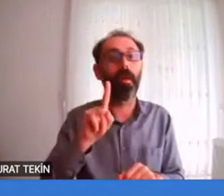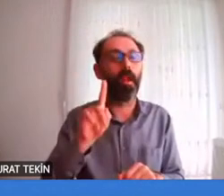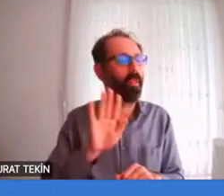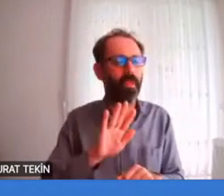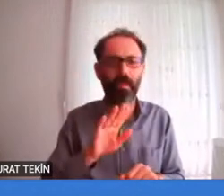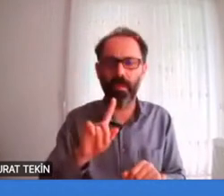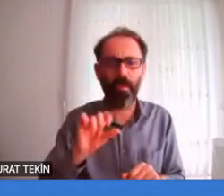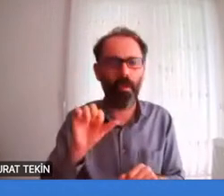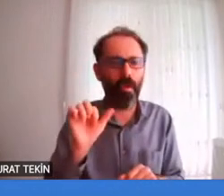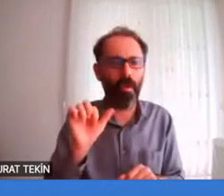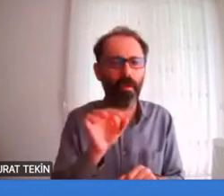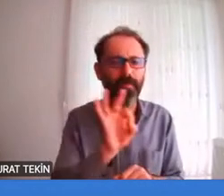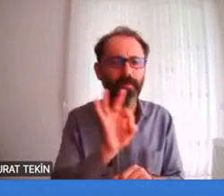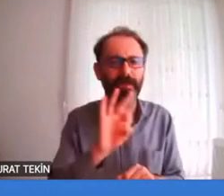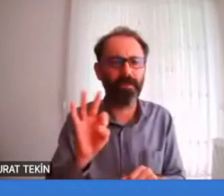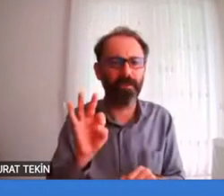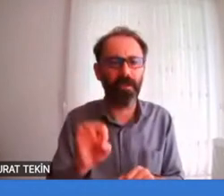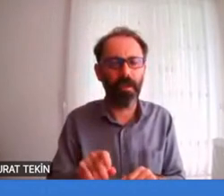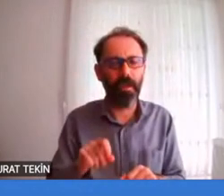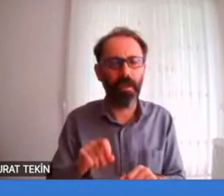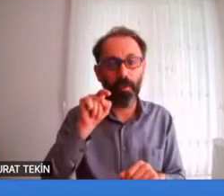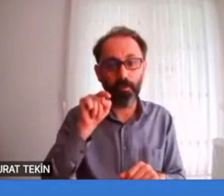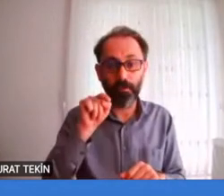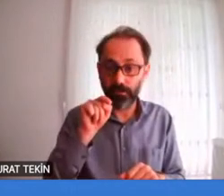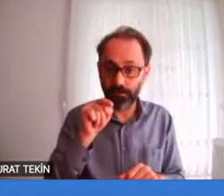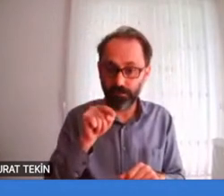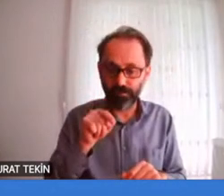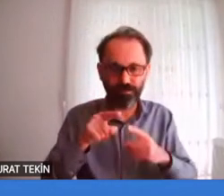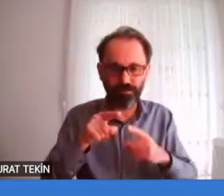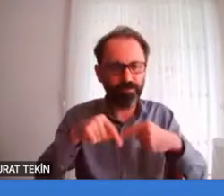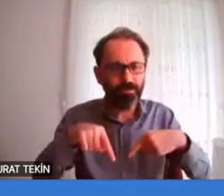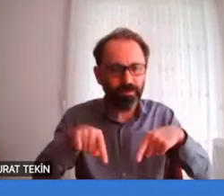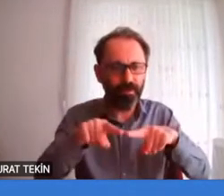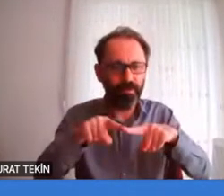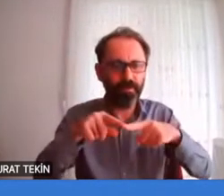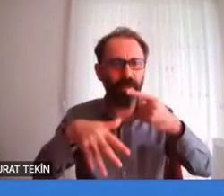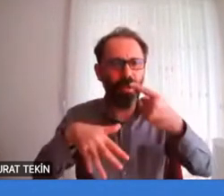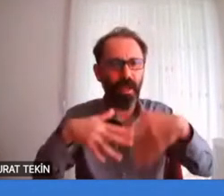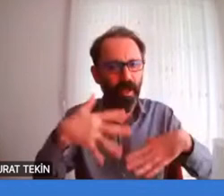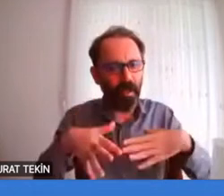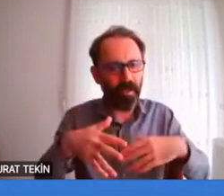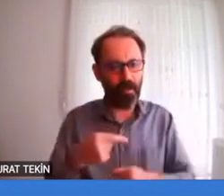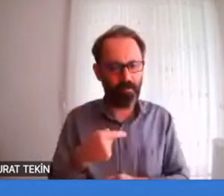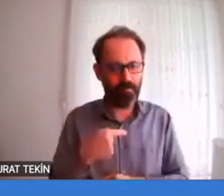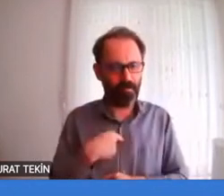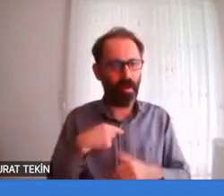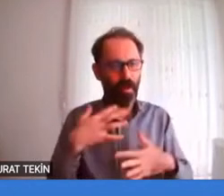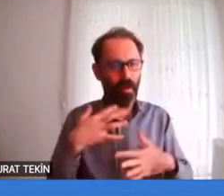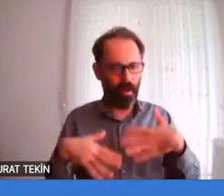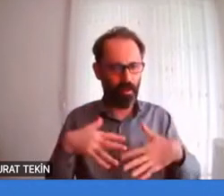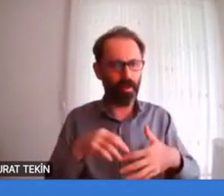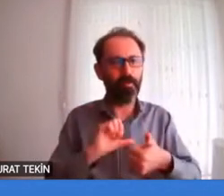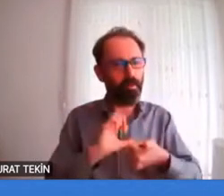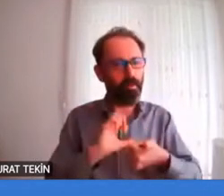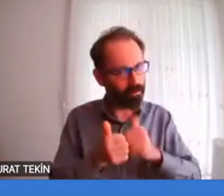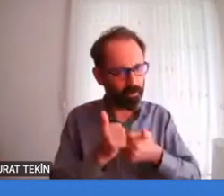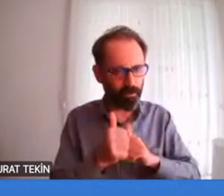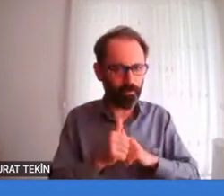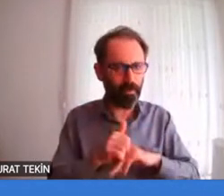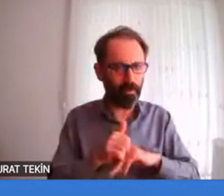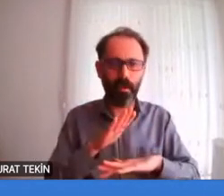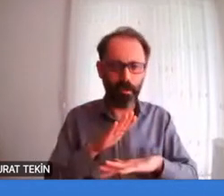kesinlikle çok önemli bir şeydir ama kendi varlığını gerçekleştirmek açısından bu sporu